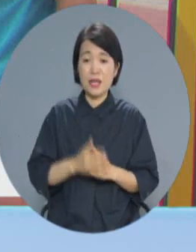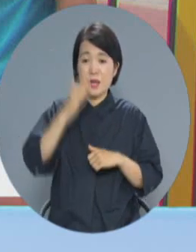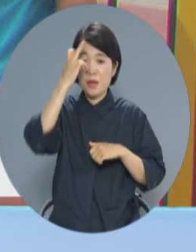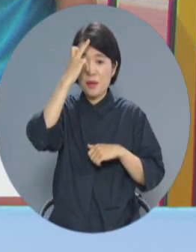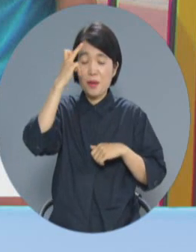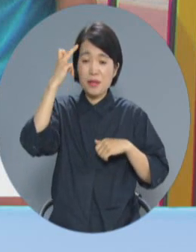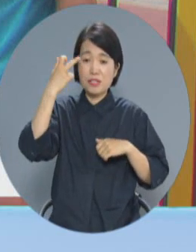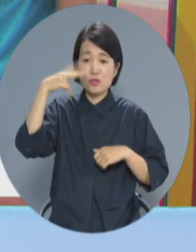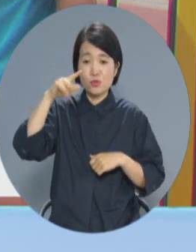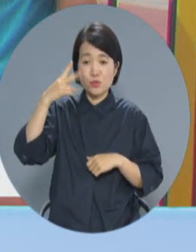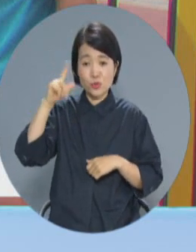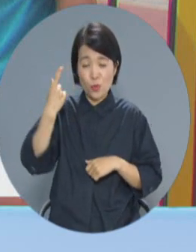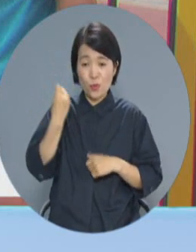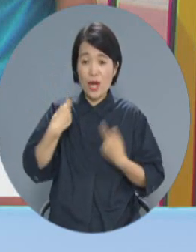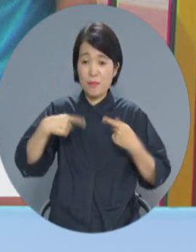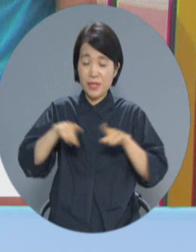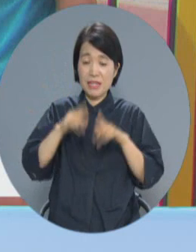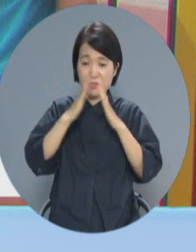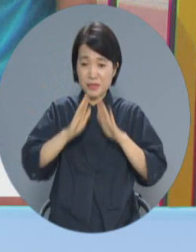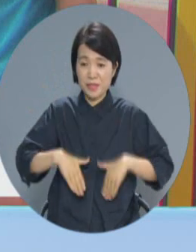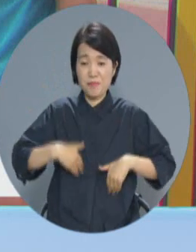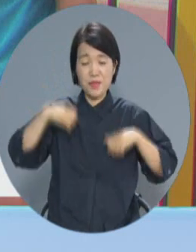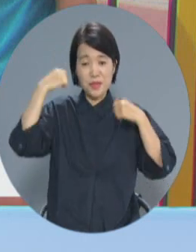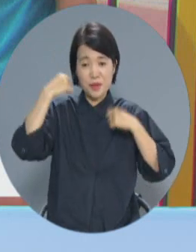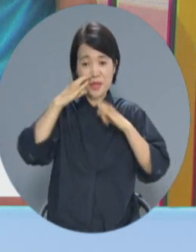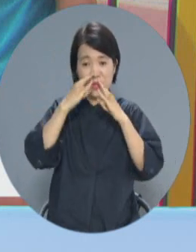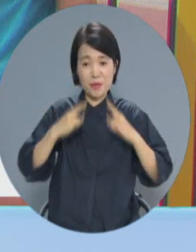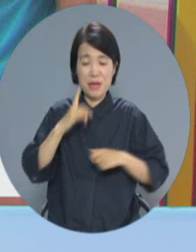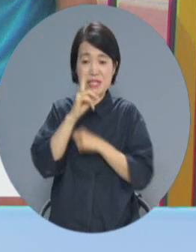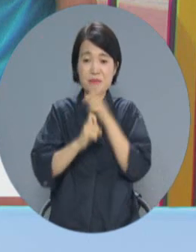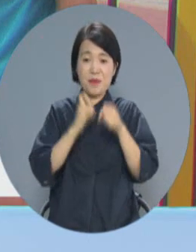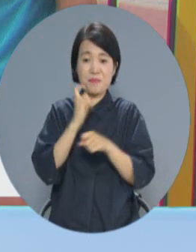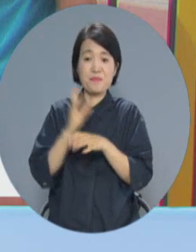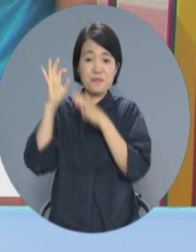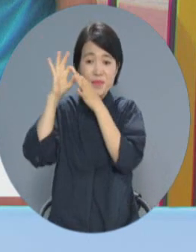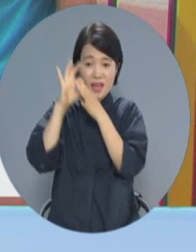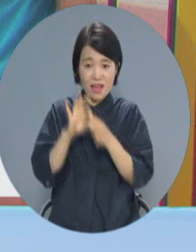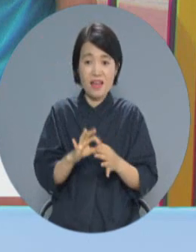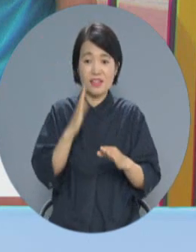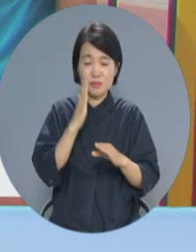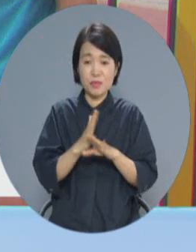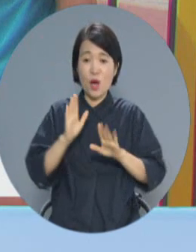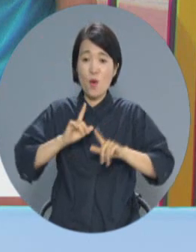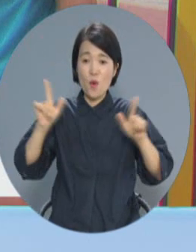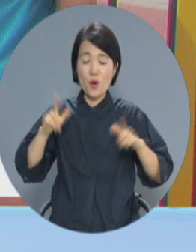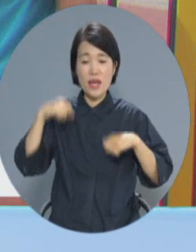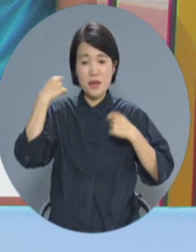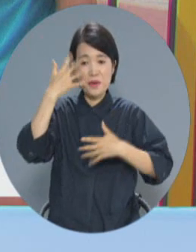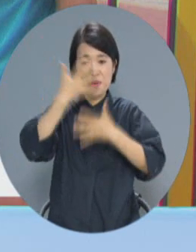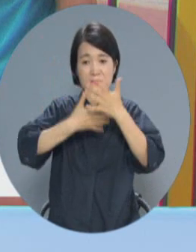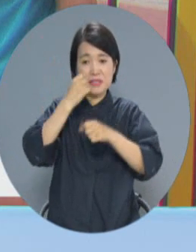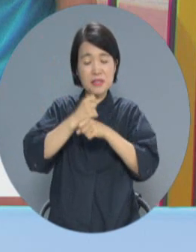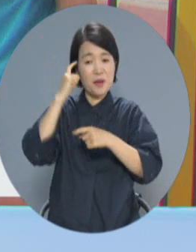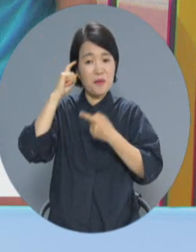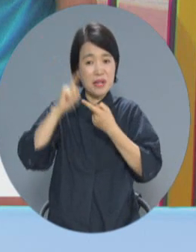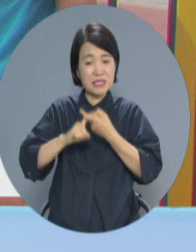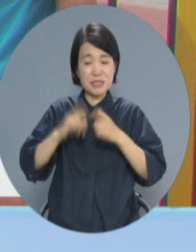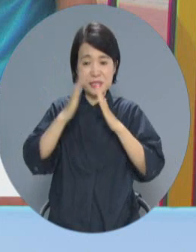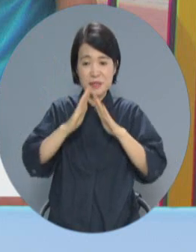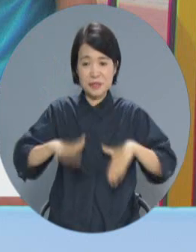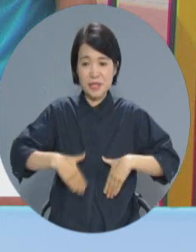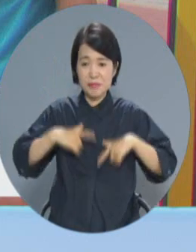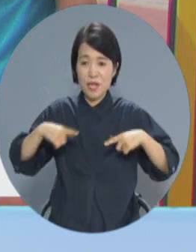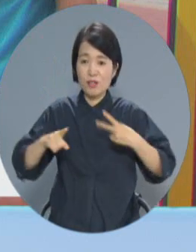최수종과 함께하는 전남 연기 캠프가 11년째 이어지고 있습니다. 올해도 연기와 영상 제작에 관심이 있는 전남